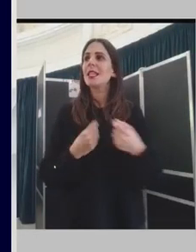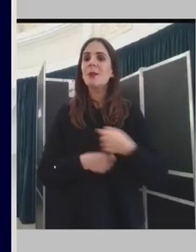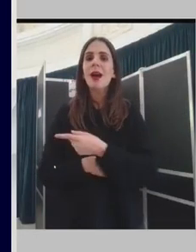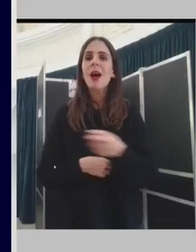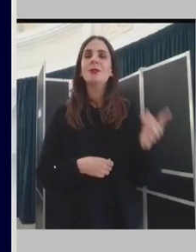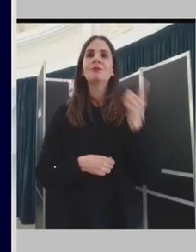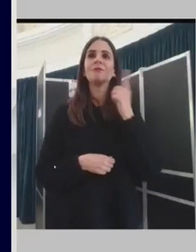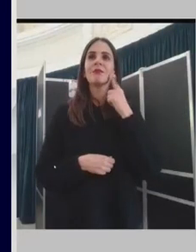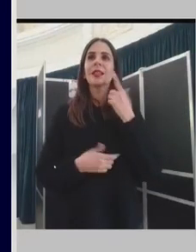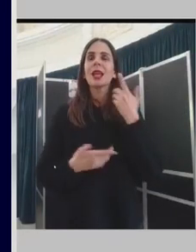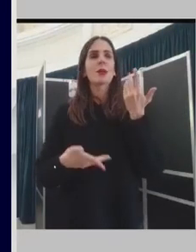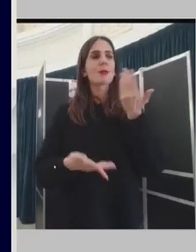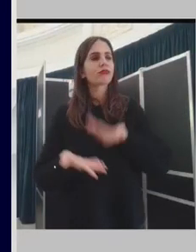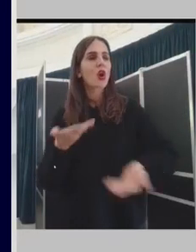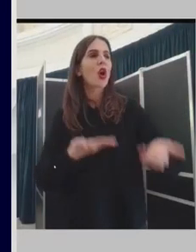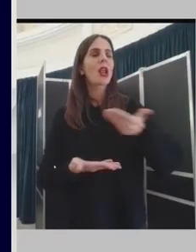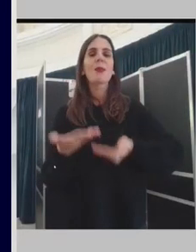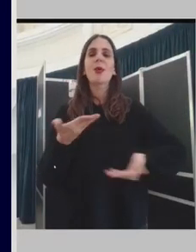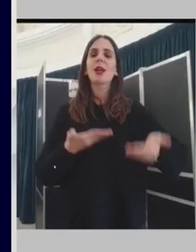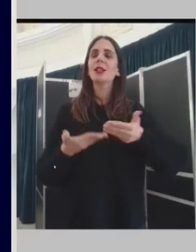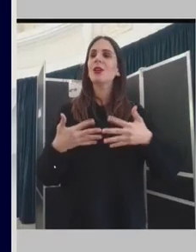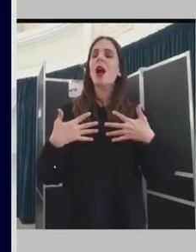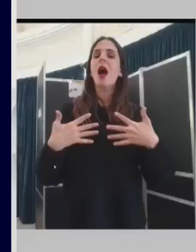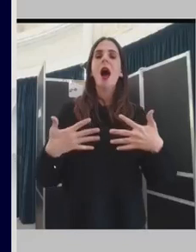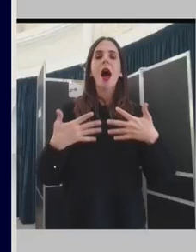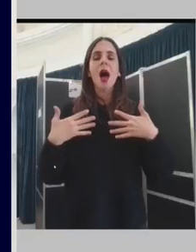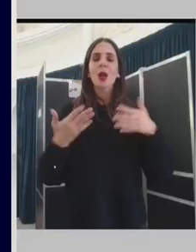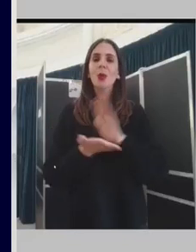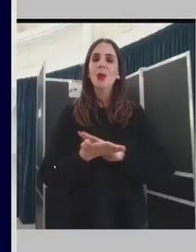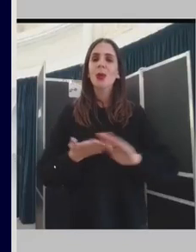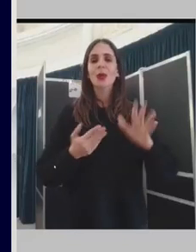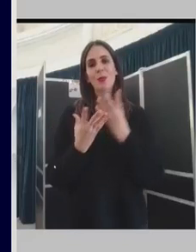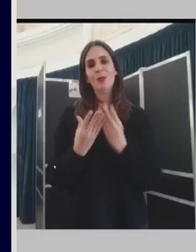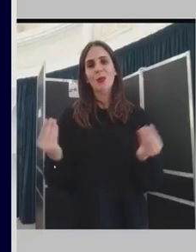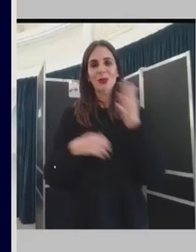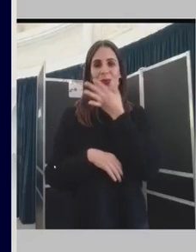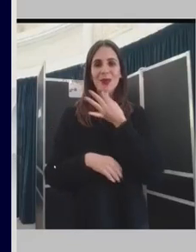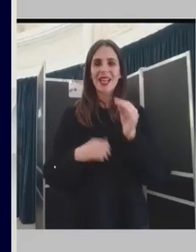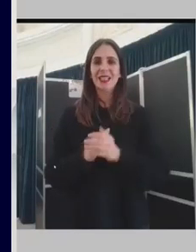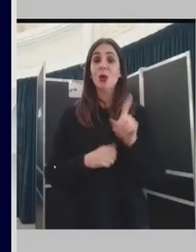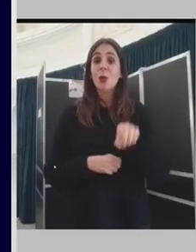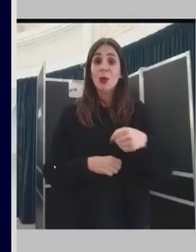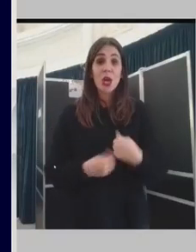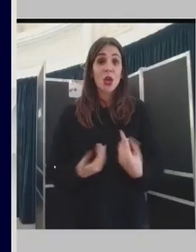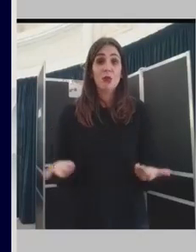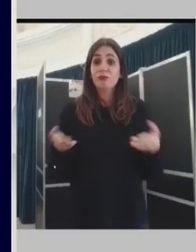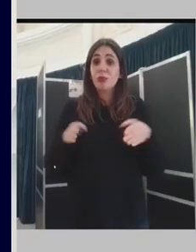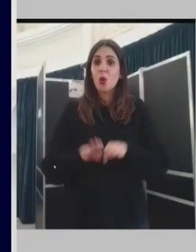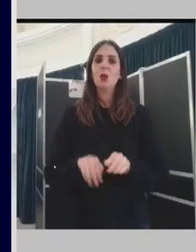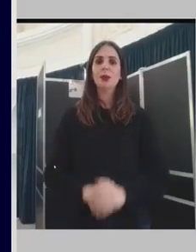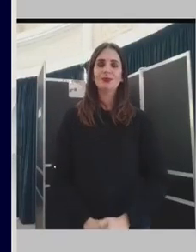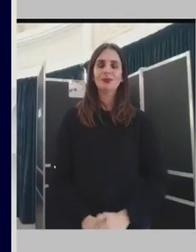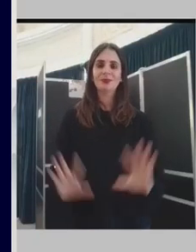respira l'altruismo, è una cosa bella, bella davvero. Io mi fermo qui.